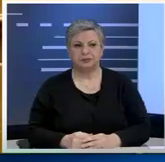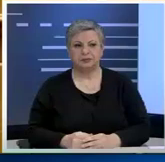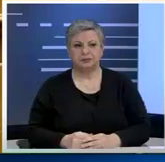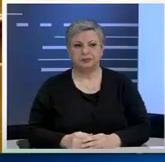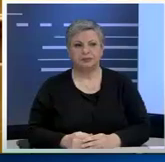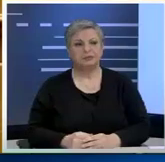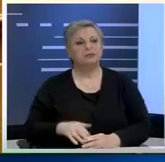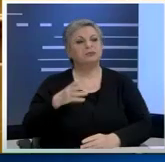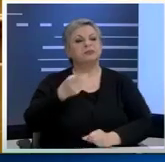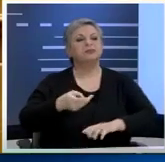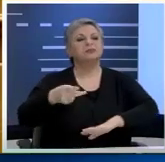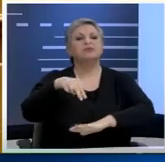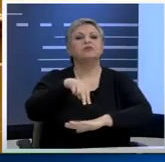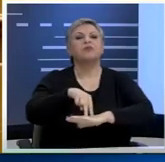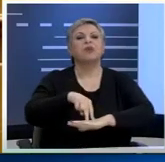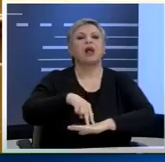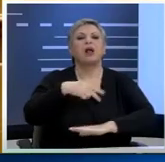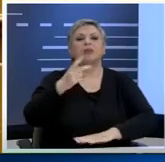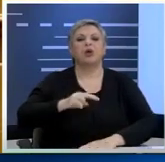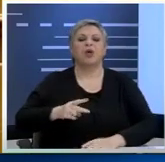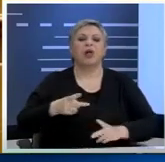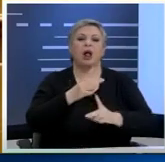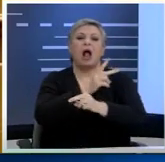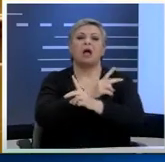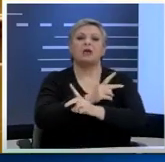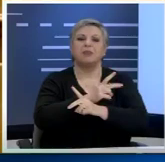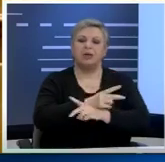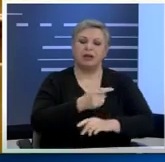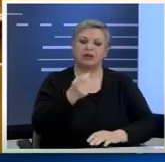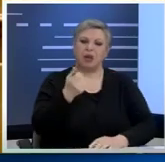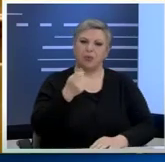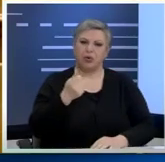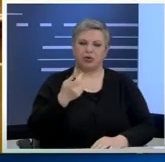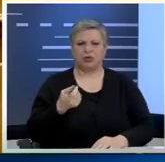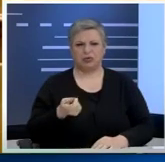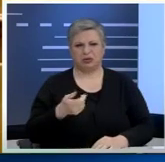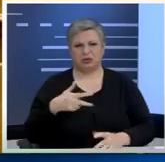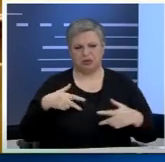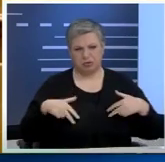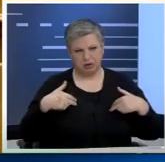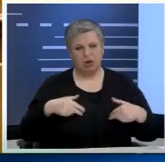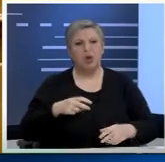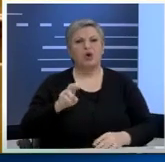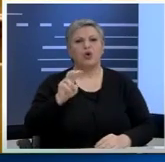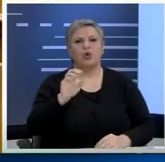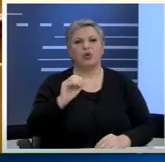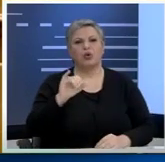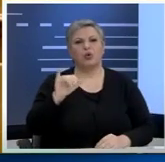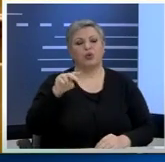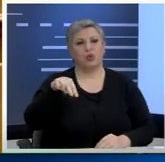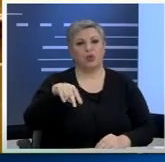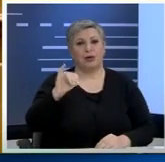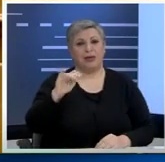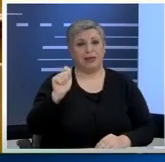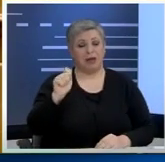Κύριε Πρόεδρε, κυρίες και κύριοι βουλευτές, η συζήτηση του προϋπολογισμού του 2019 είναι μια